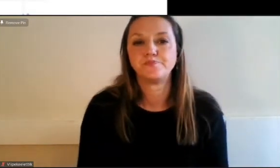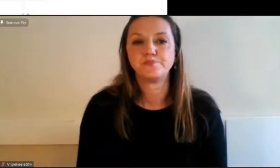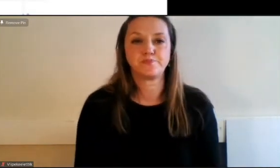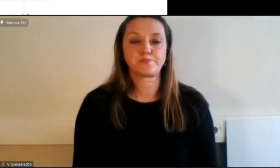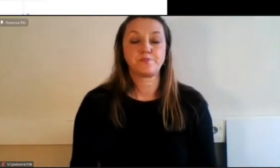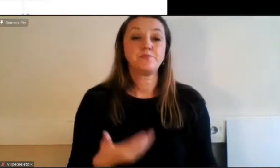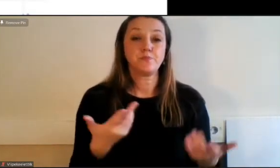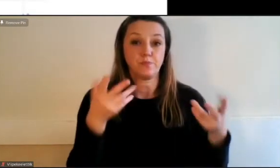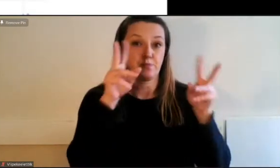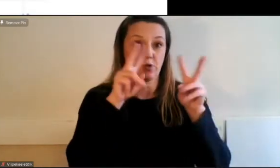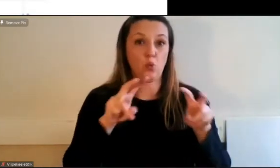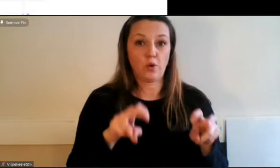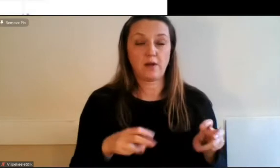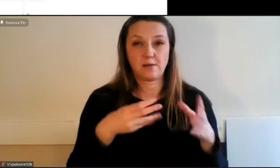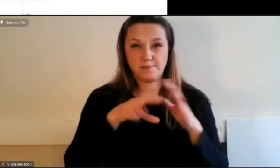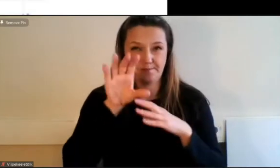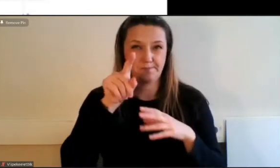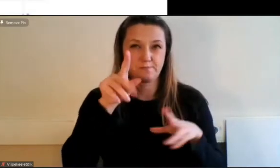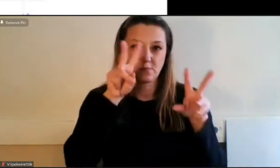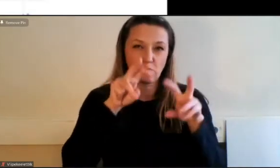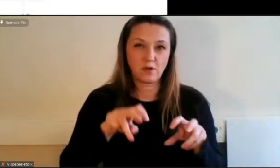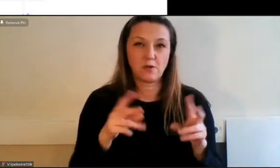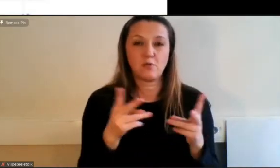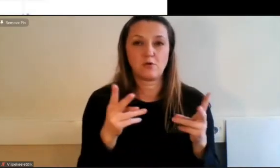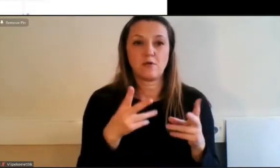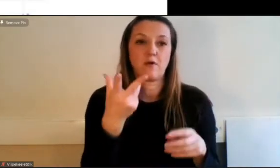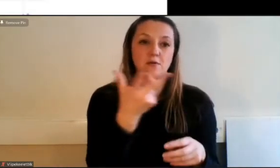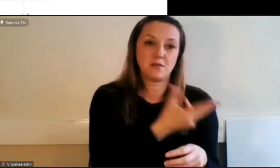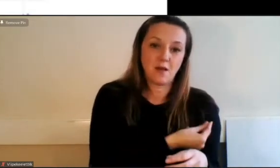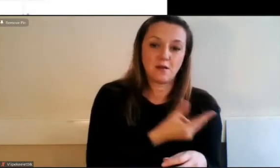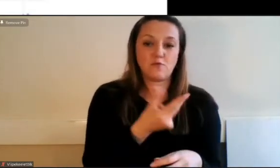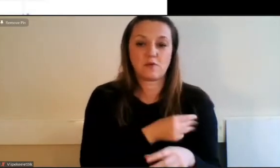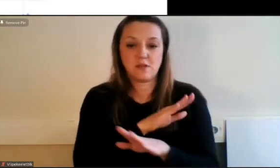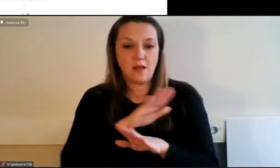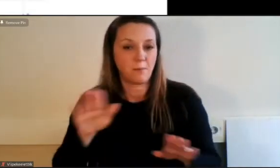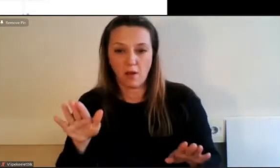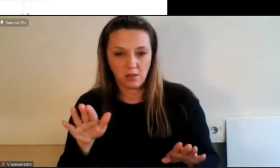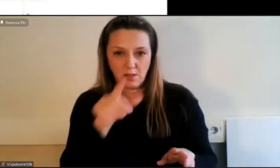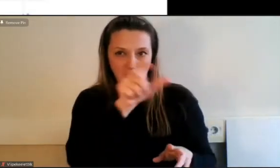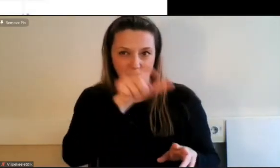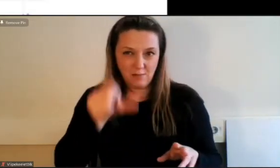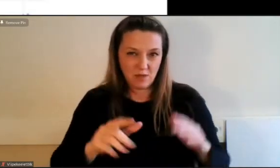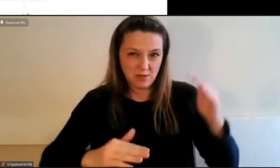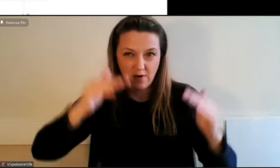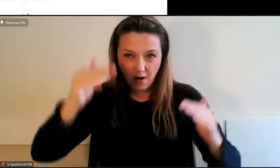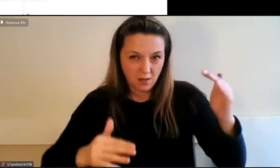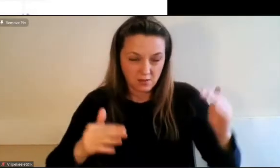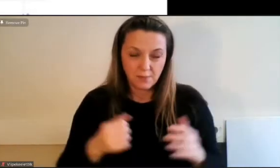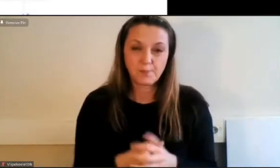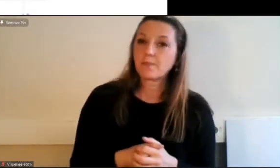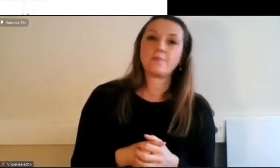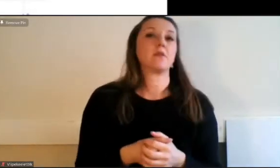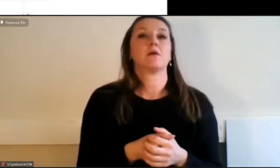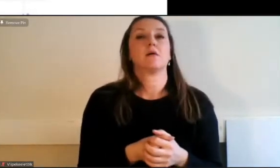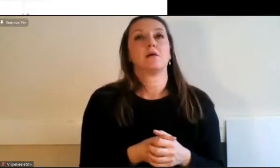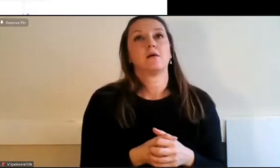näha, et see on selgelt erinev. Vaktsineerimata inimestel ligi 8 päeva ja vaktsineeritud